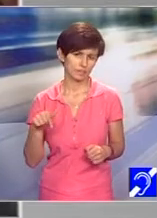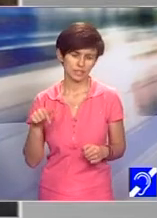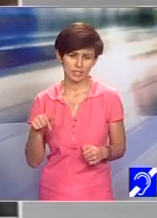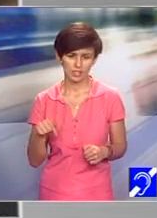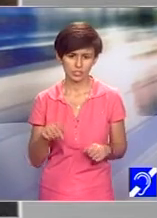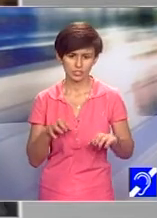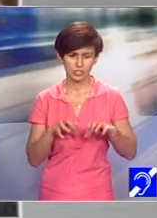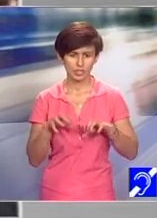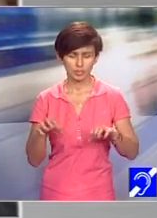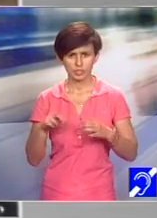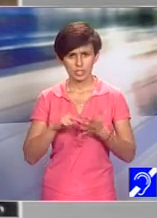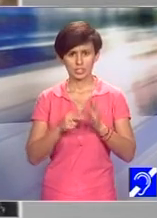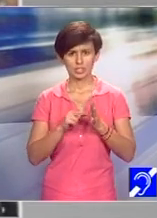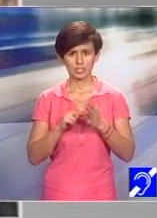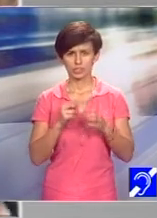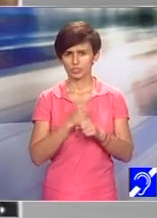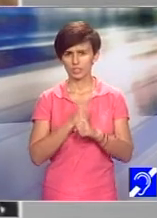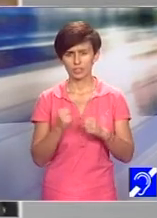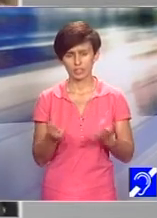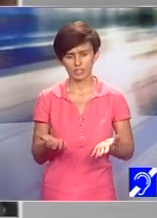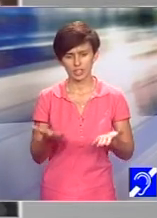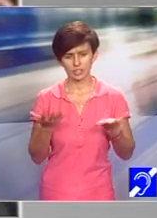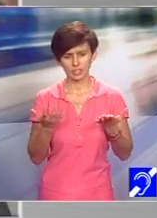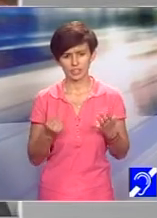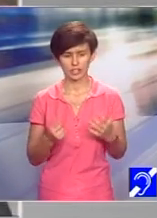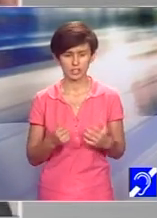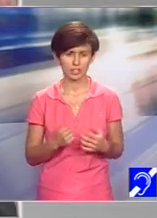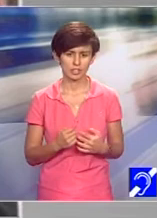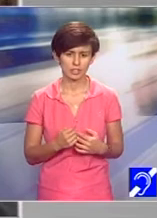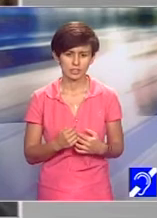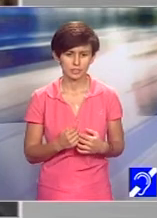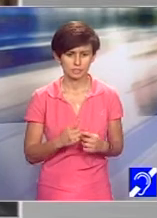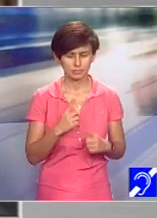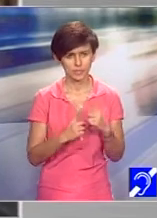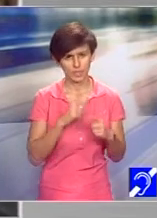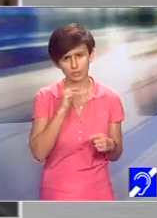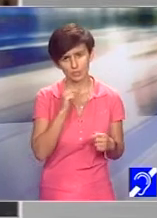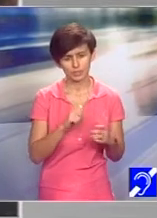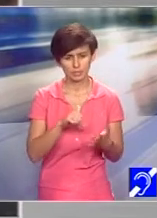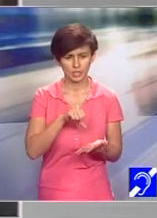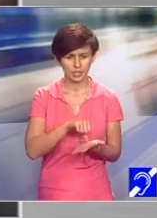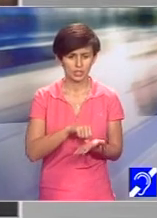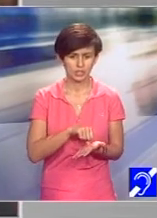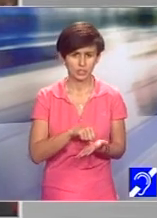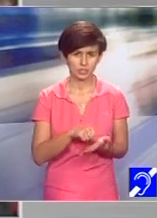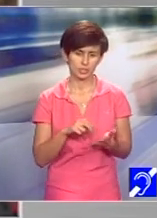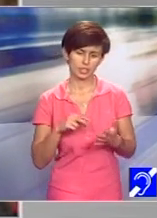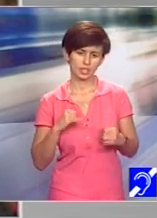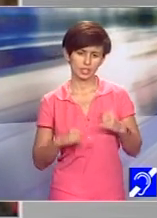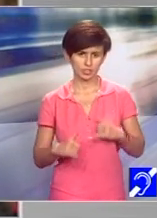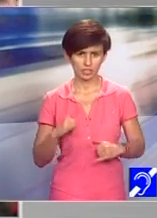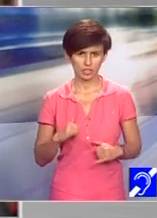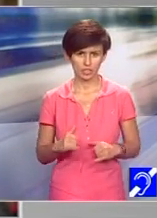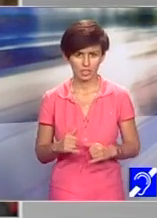avamposturi de tehnologie foarte avansată și când e vorba de Bosch, când e vorba de centrul de engineering al firmei Porsche,